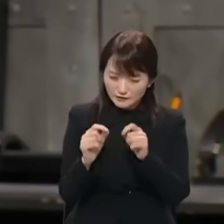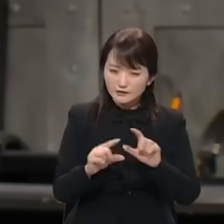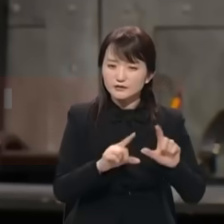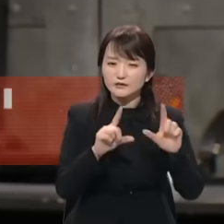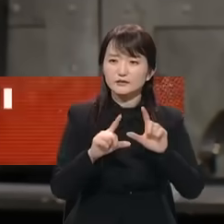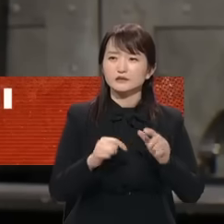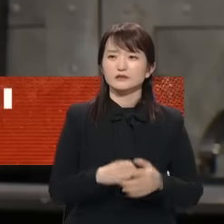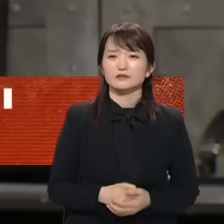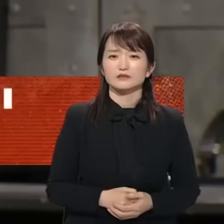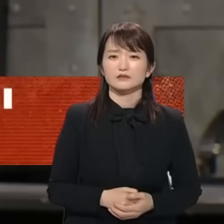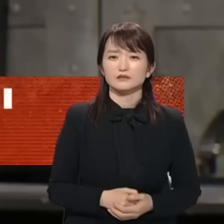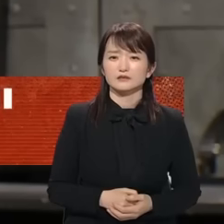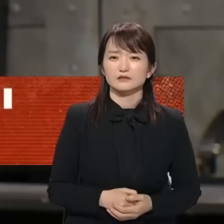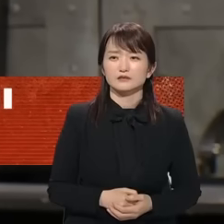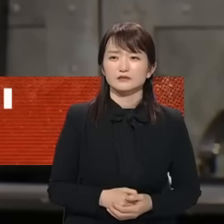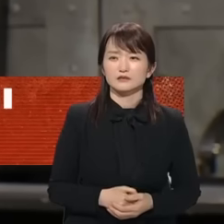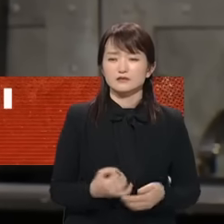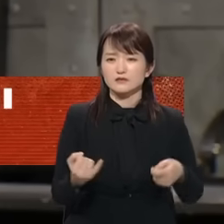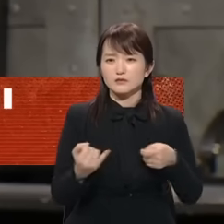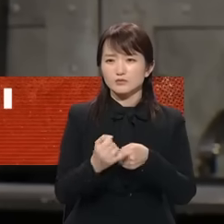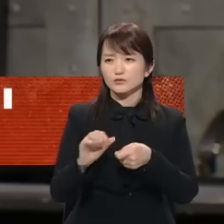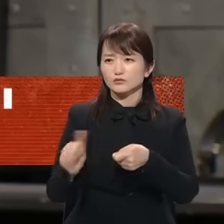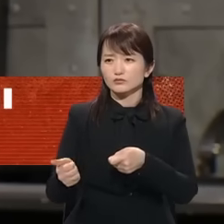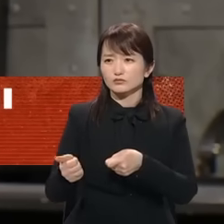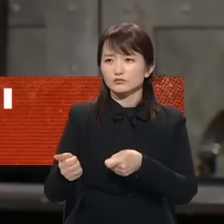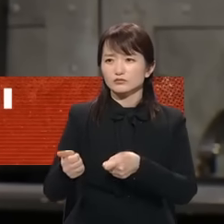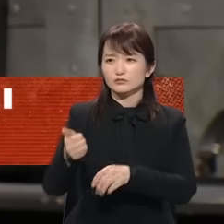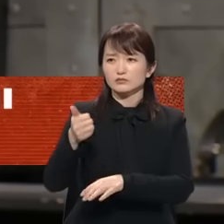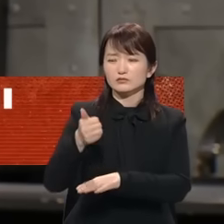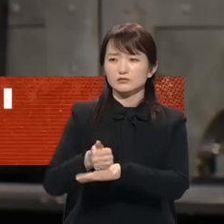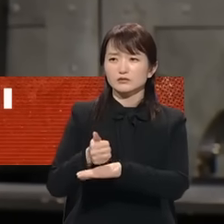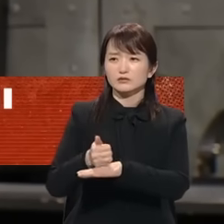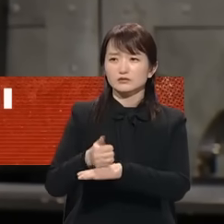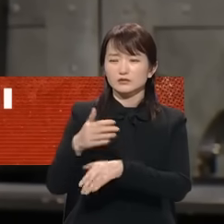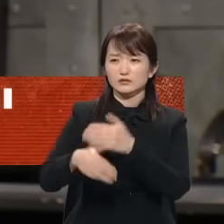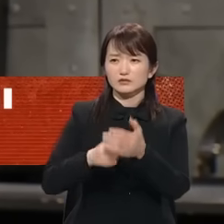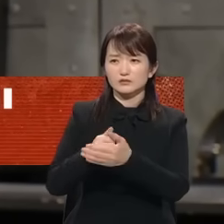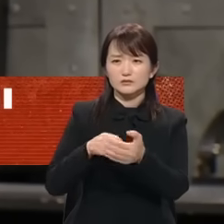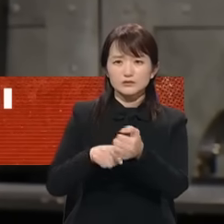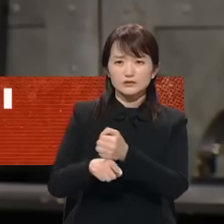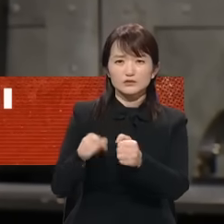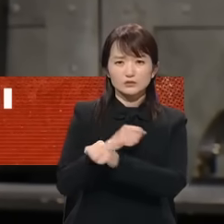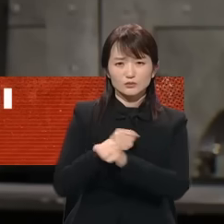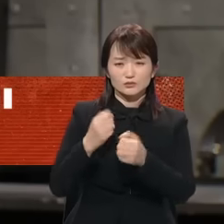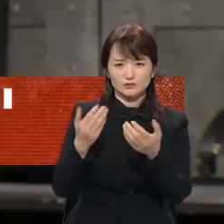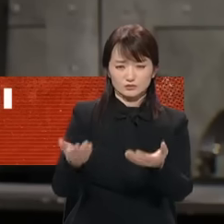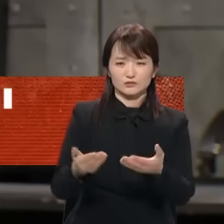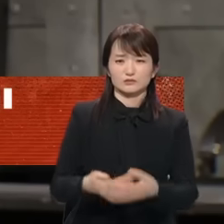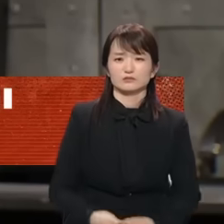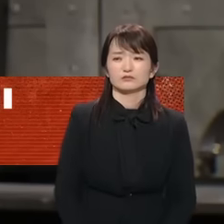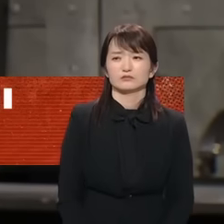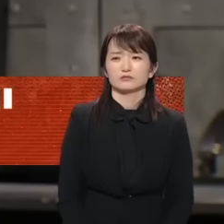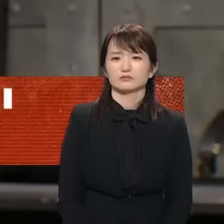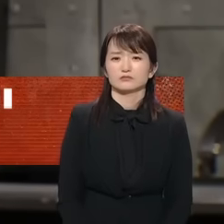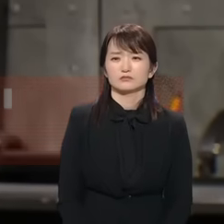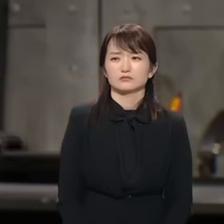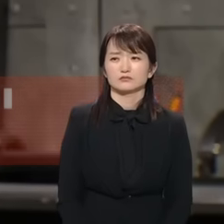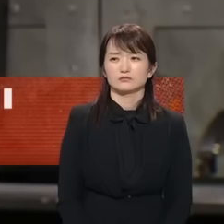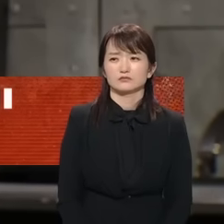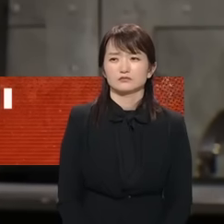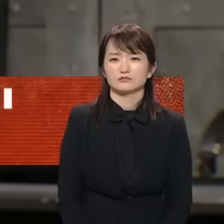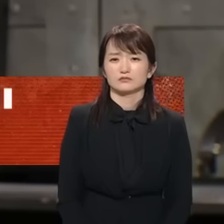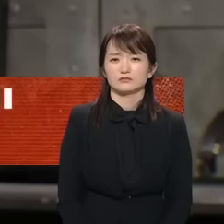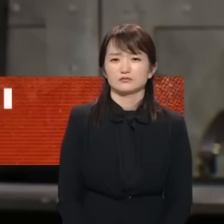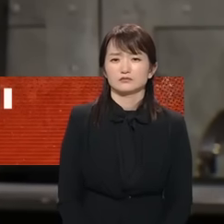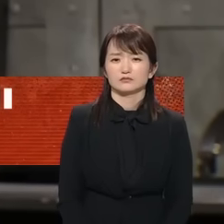딸은이 범행 결과에 대해서 이게 하나님의 뜻이라서 용서한다고 재판 보수도 용서한다는 얘기까지 법정에서 셌어요 그게 아마도 이런